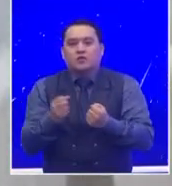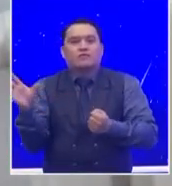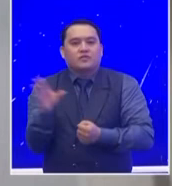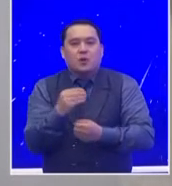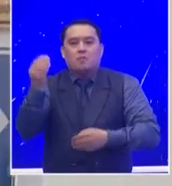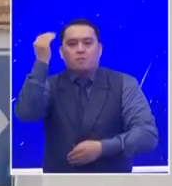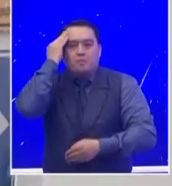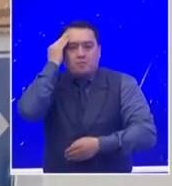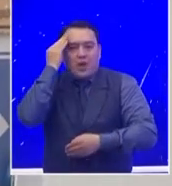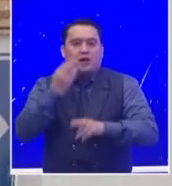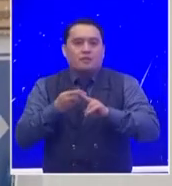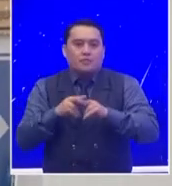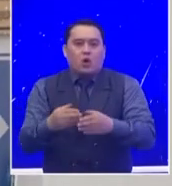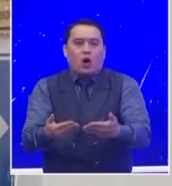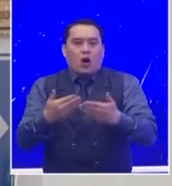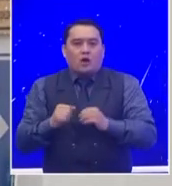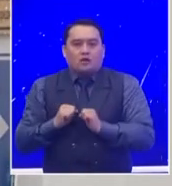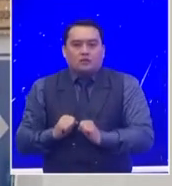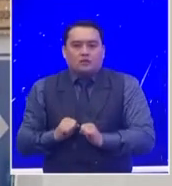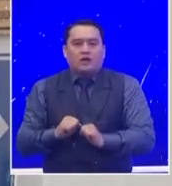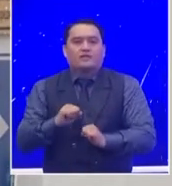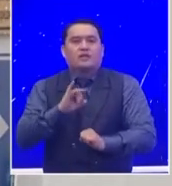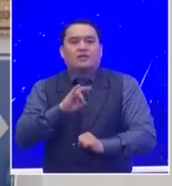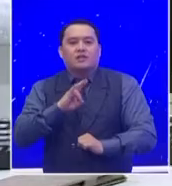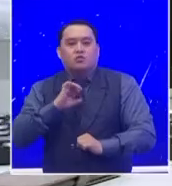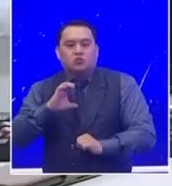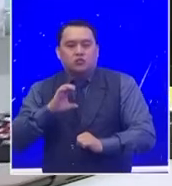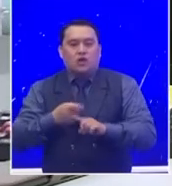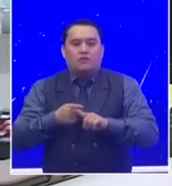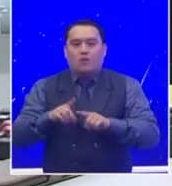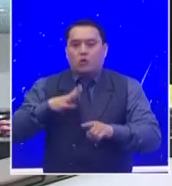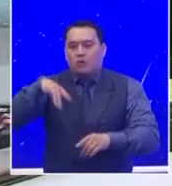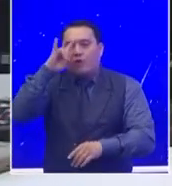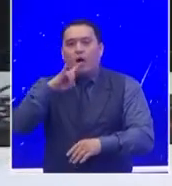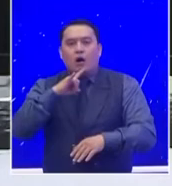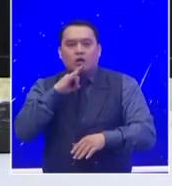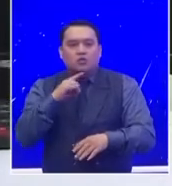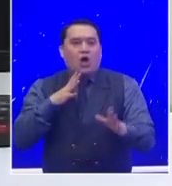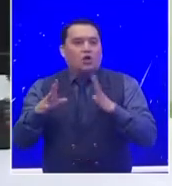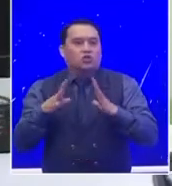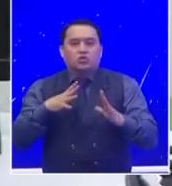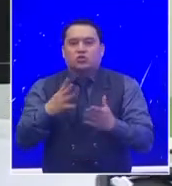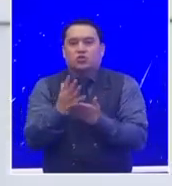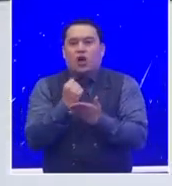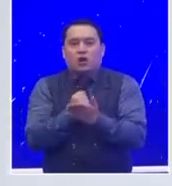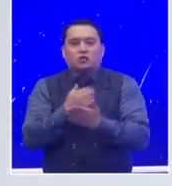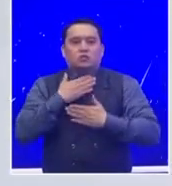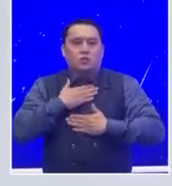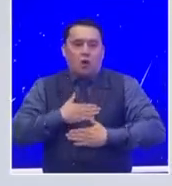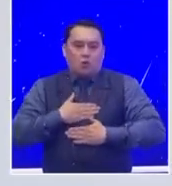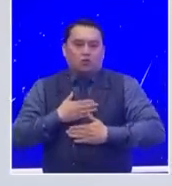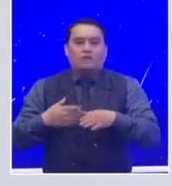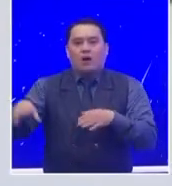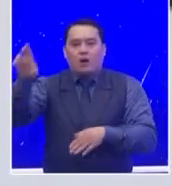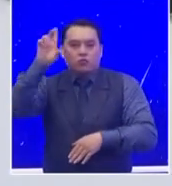все необходимые меры по профилактике вируса COVID-19 и призвал казахстанцев не создавать ажиотаж и сохранять